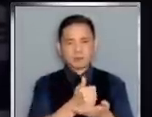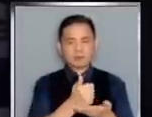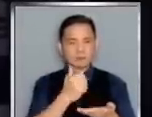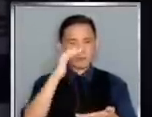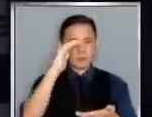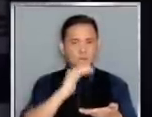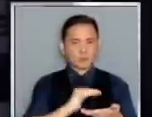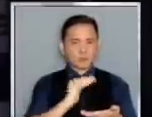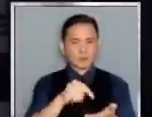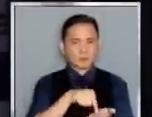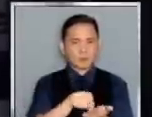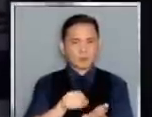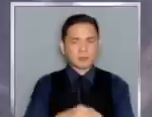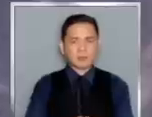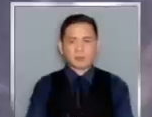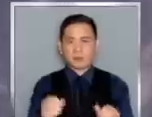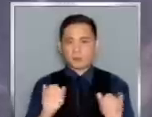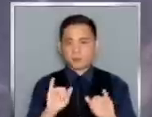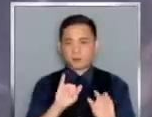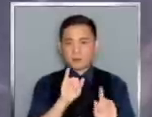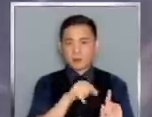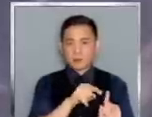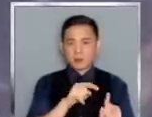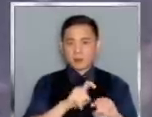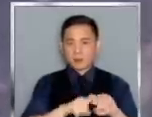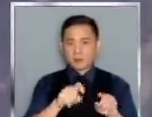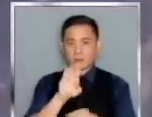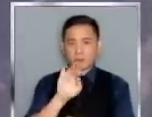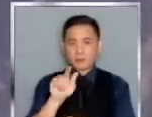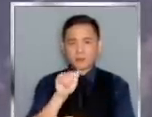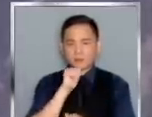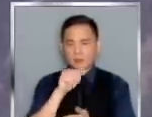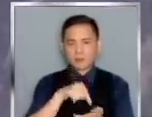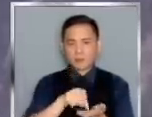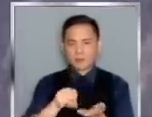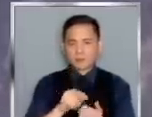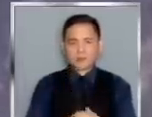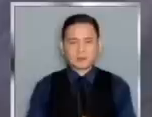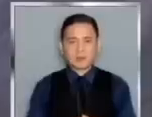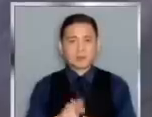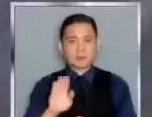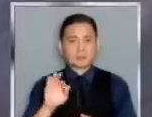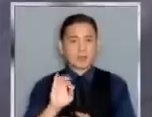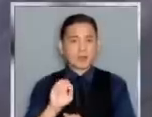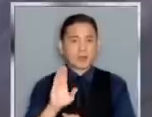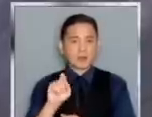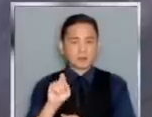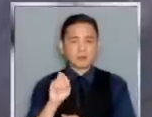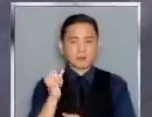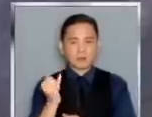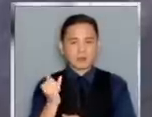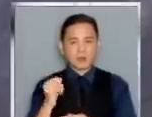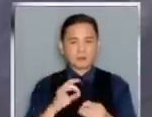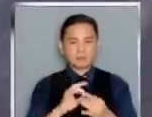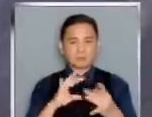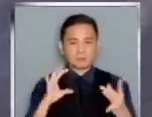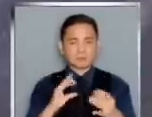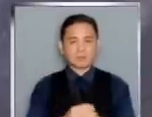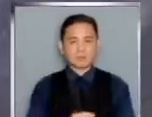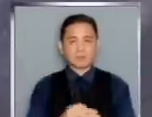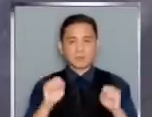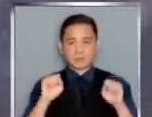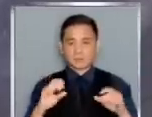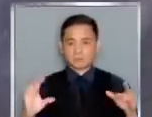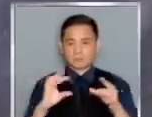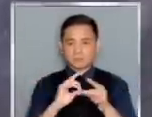na huwag nang bayaran ang nakonsumong kuryente. Mananatiling disconnected ang status ng kanyang account at makakapagpakabit lang daw siya ulit ng kuryente